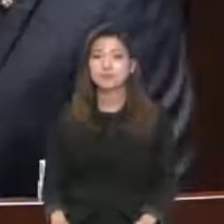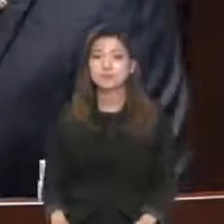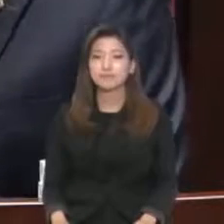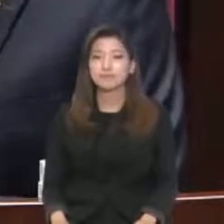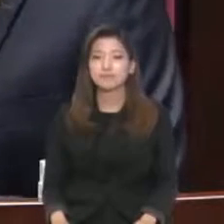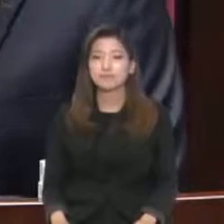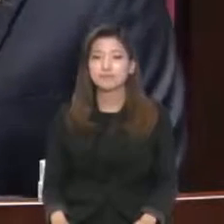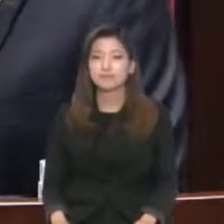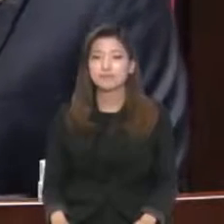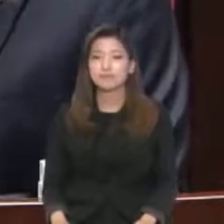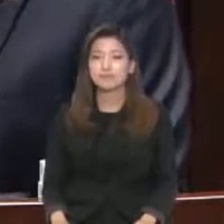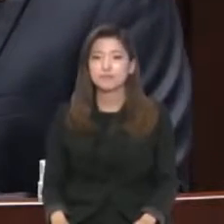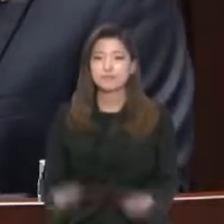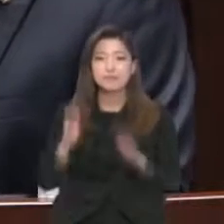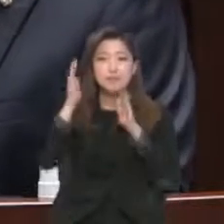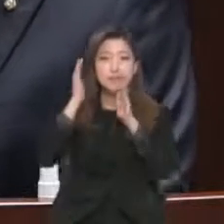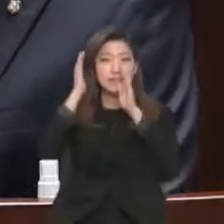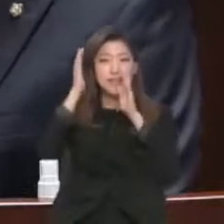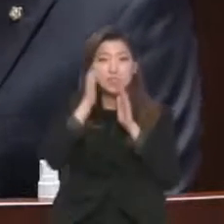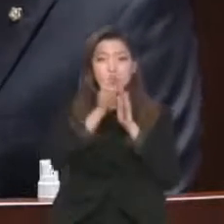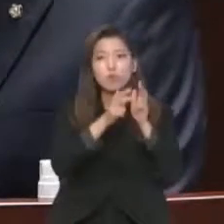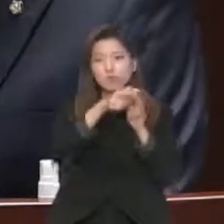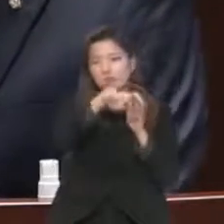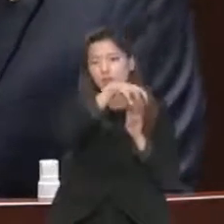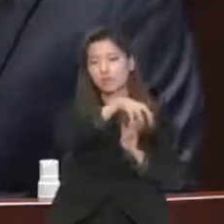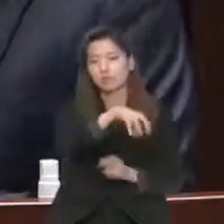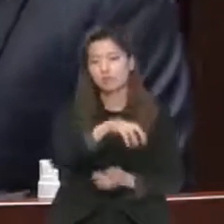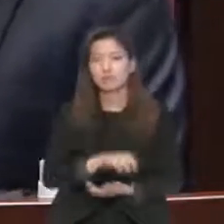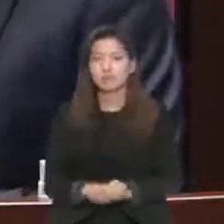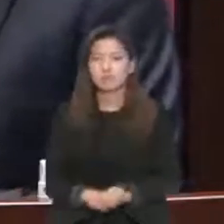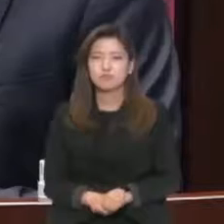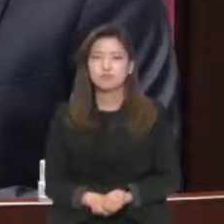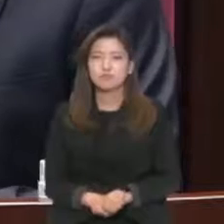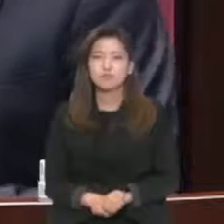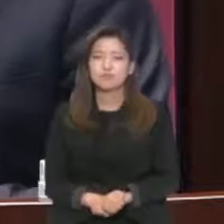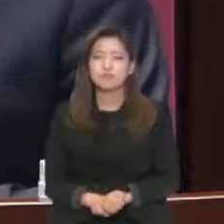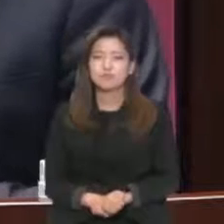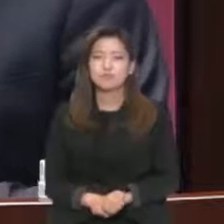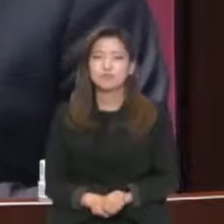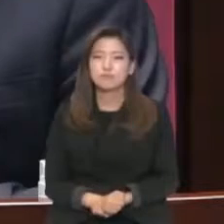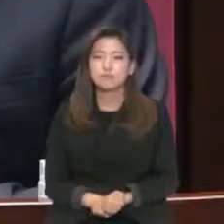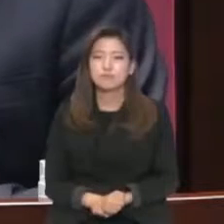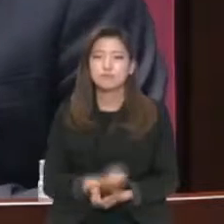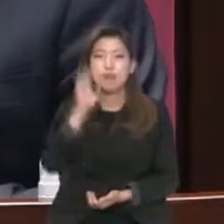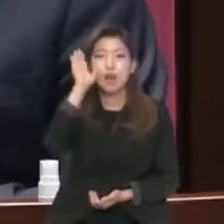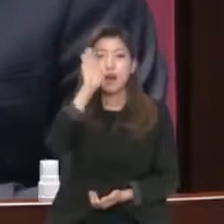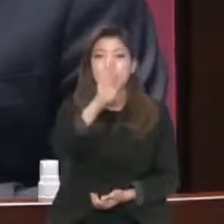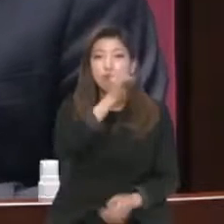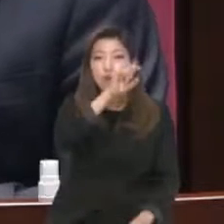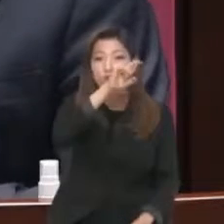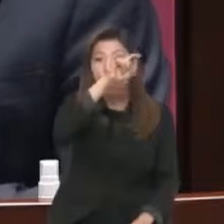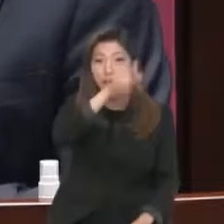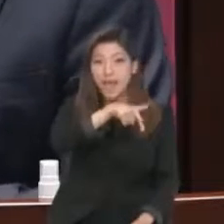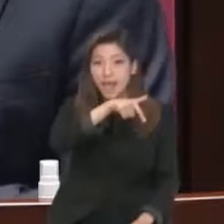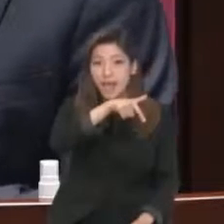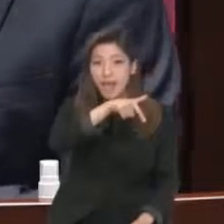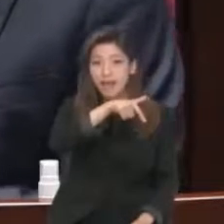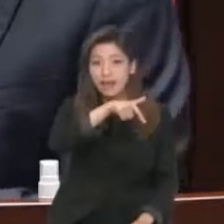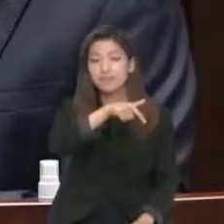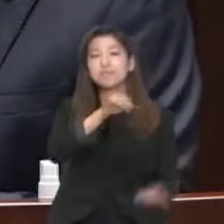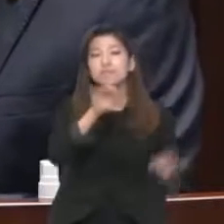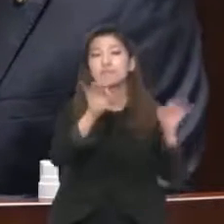이제 개성인데요. 개성 사무소는 아니고 개성 공단입니다. 향후 북한 핵 문제가 해결되고 국제사회의 동의를